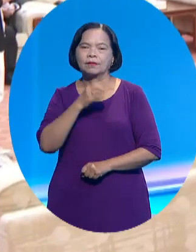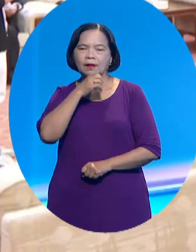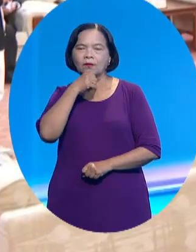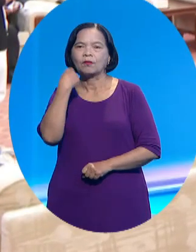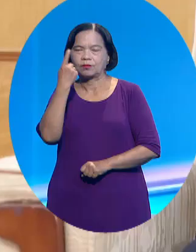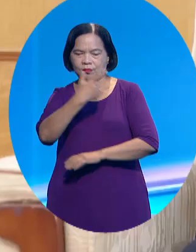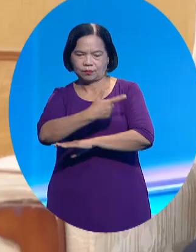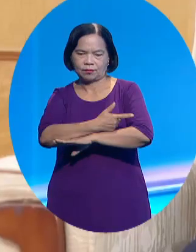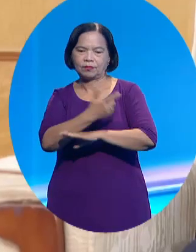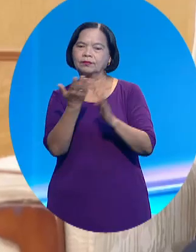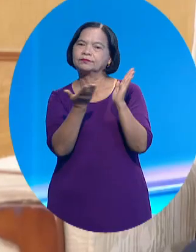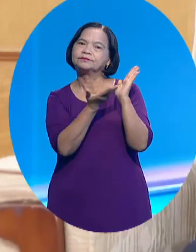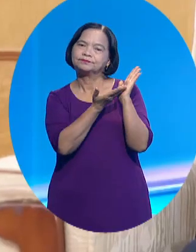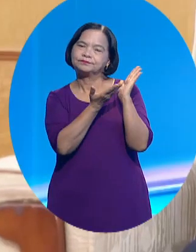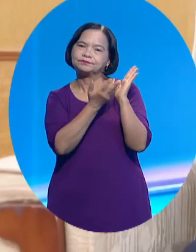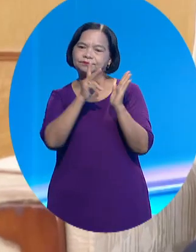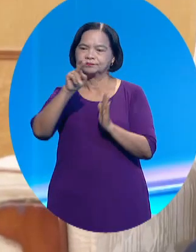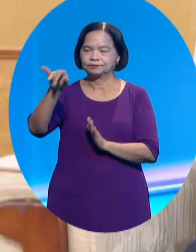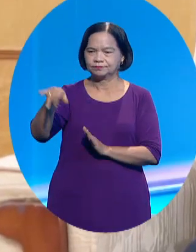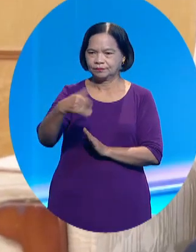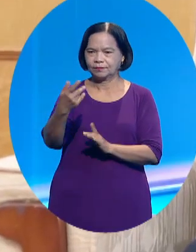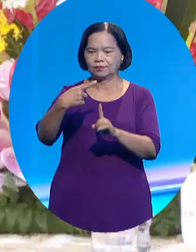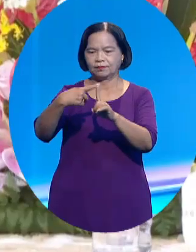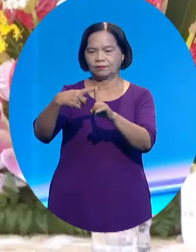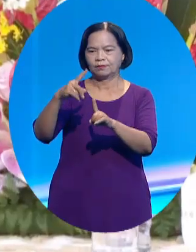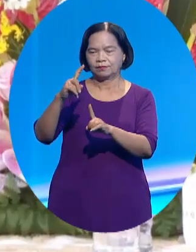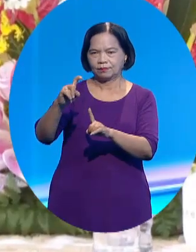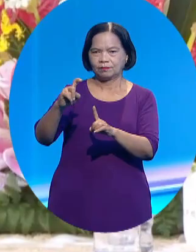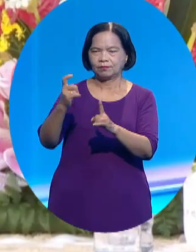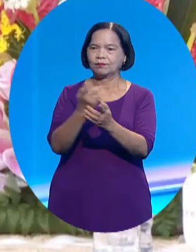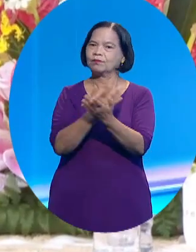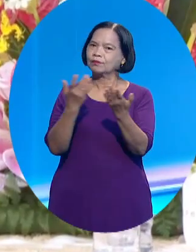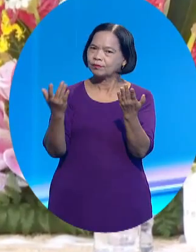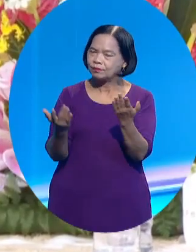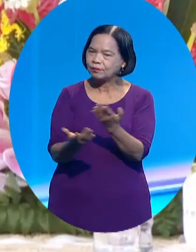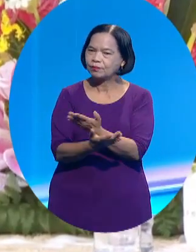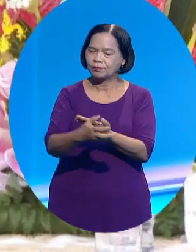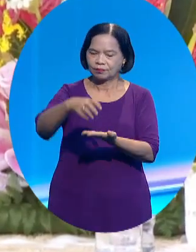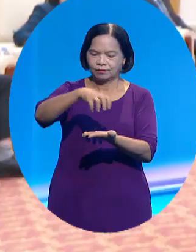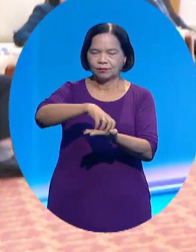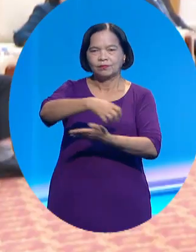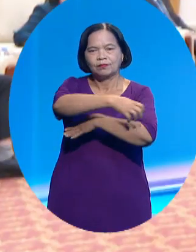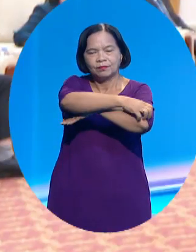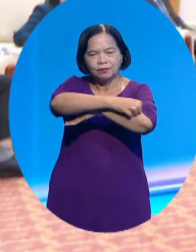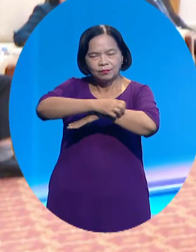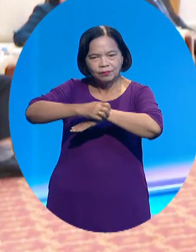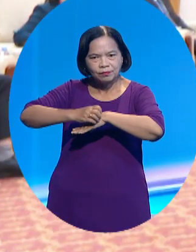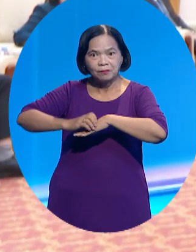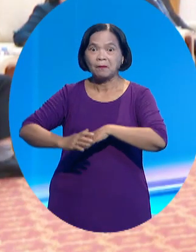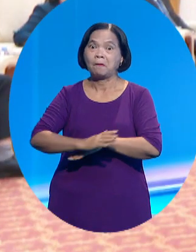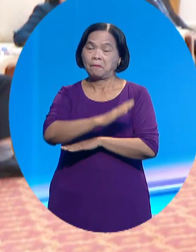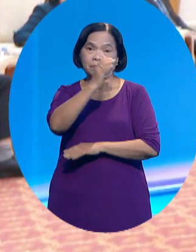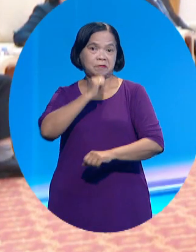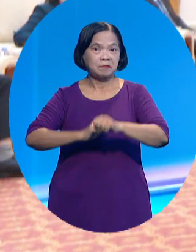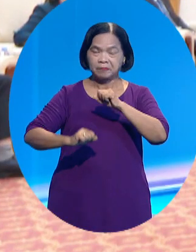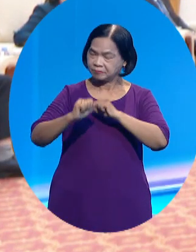nhiều thời gian để giới thiệu rõ nét về phố Đông Thượng Hải sự chuyển mình của phố đông từ một khu vực nghèo và kém phát triển sang một khu đô thị năng